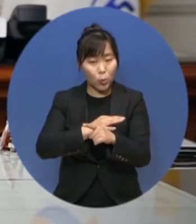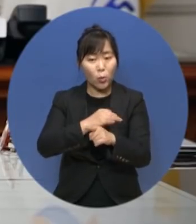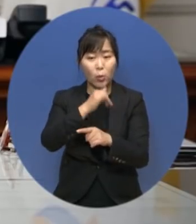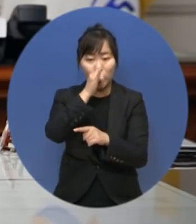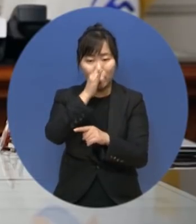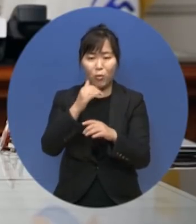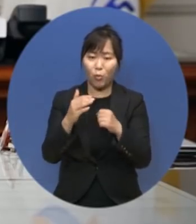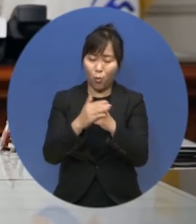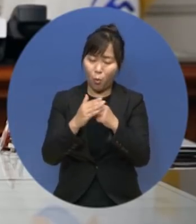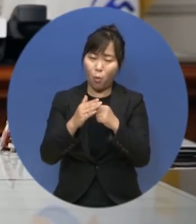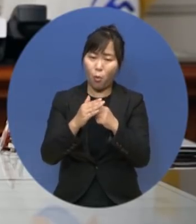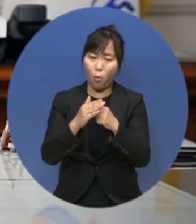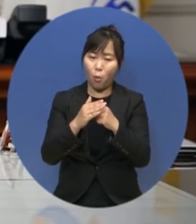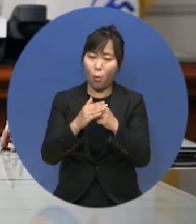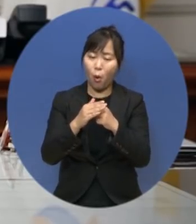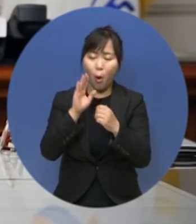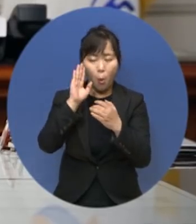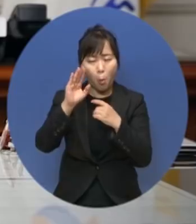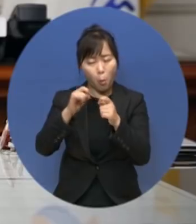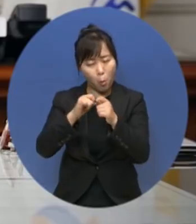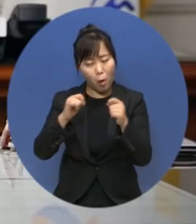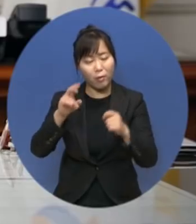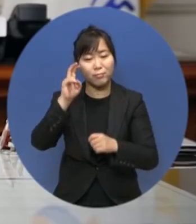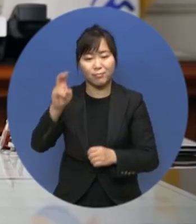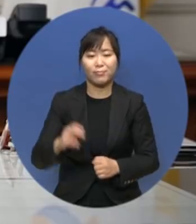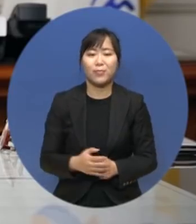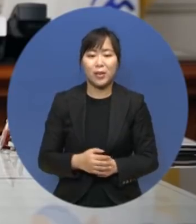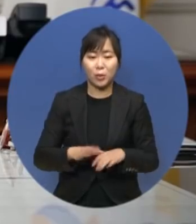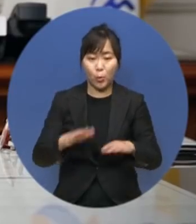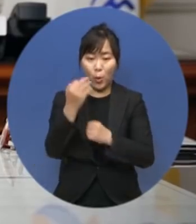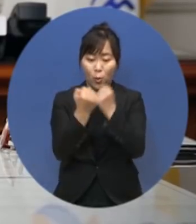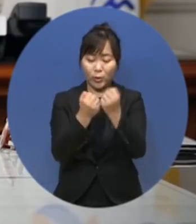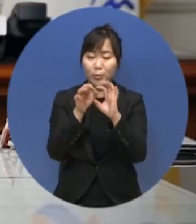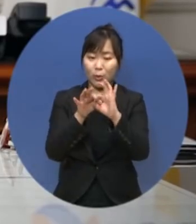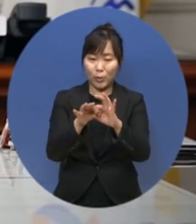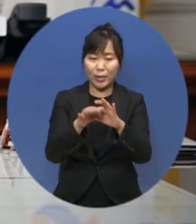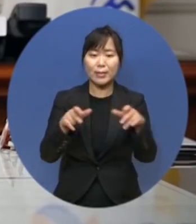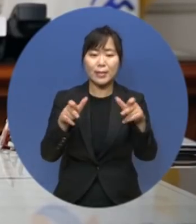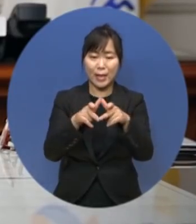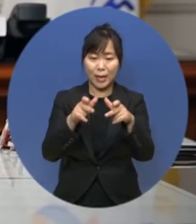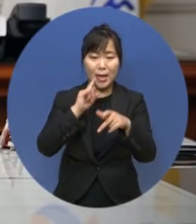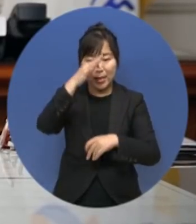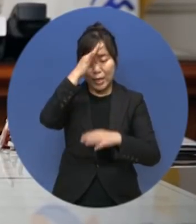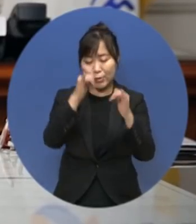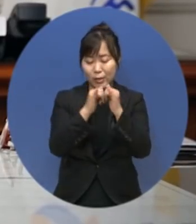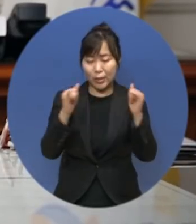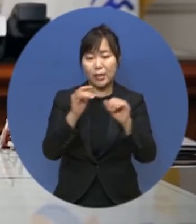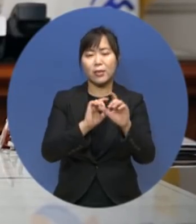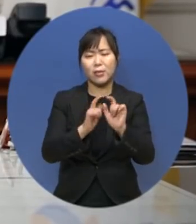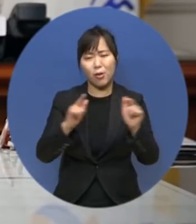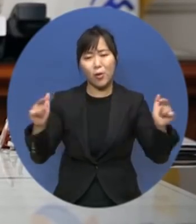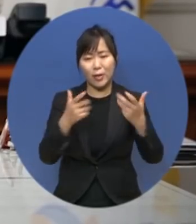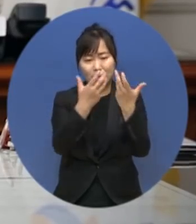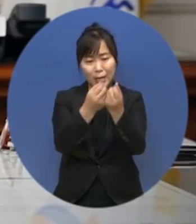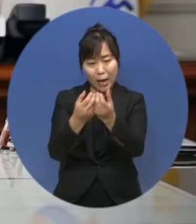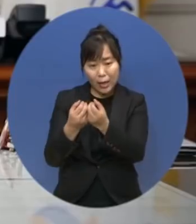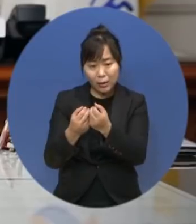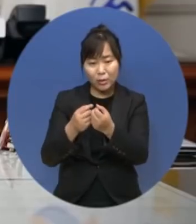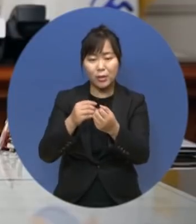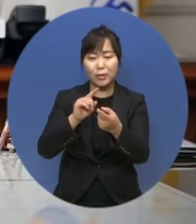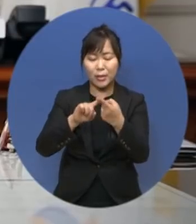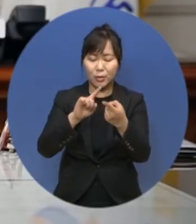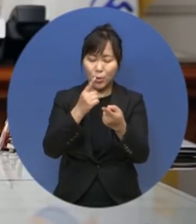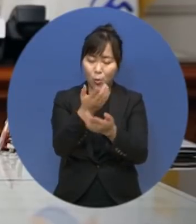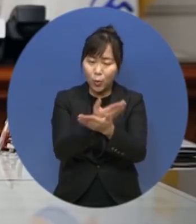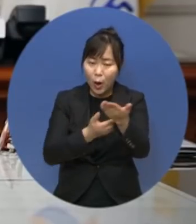나타나고 있어 고무적입니다. 이번 워크숍을 통해 장애 예술인들의 다양한 사례들을